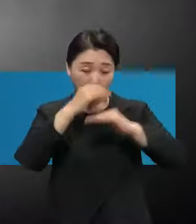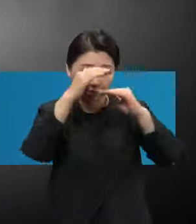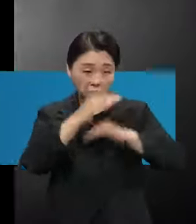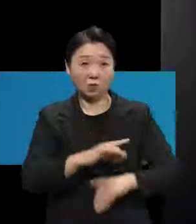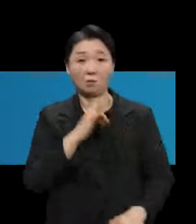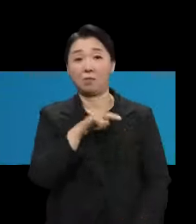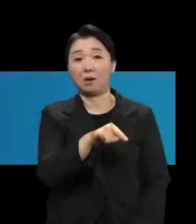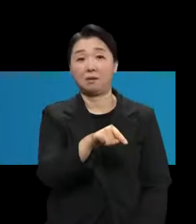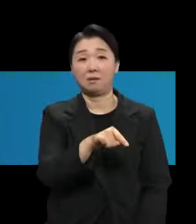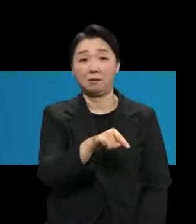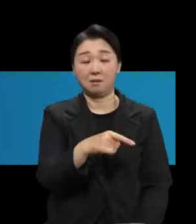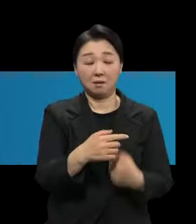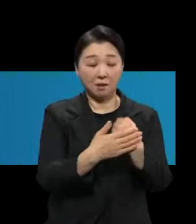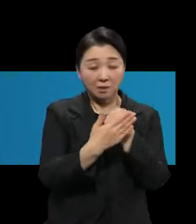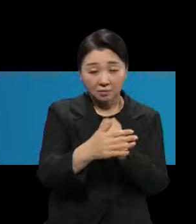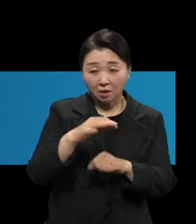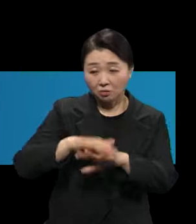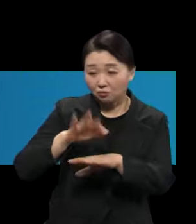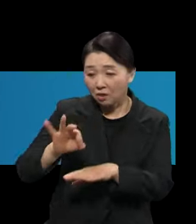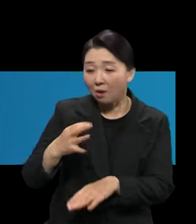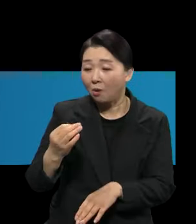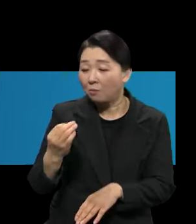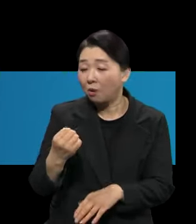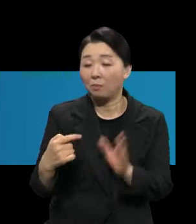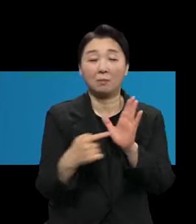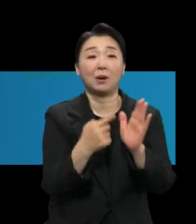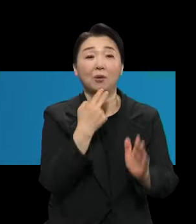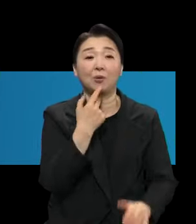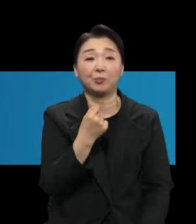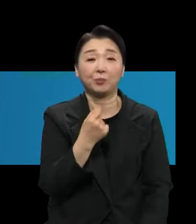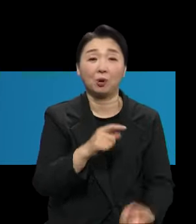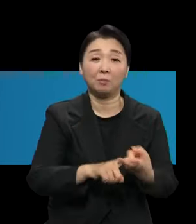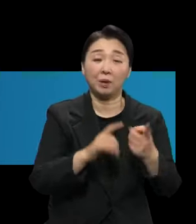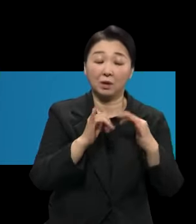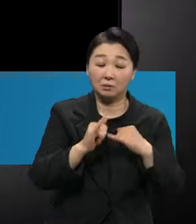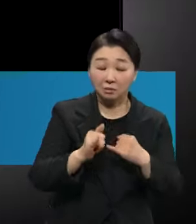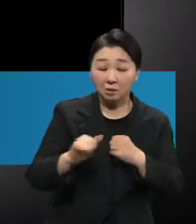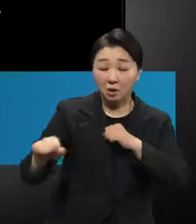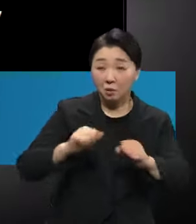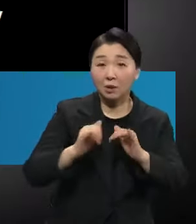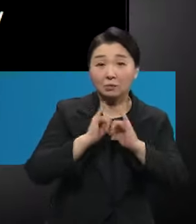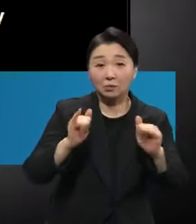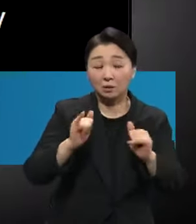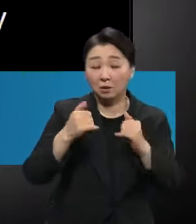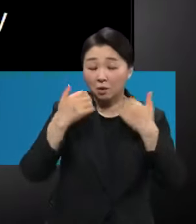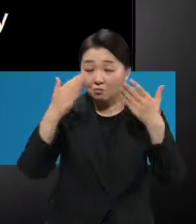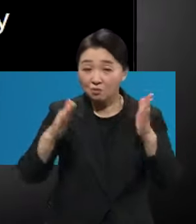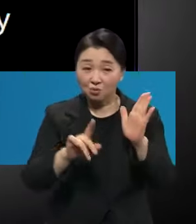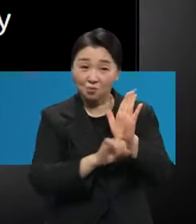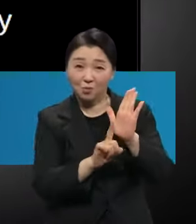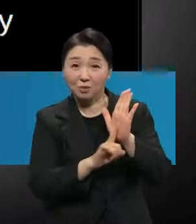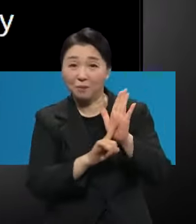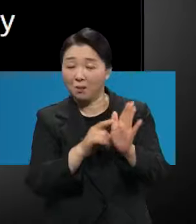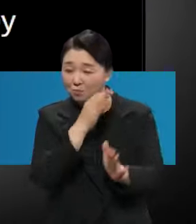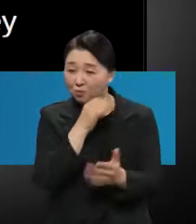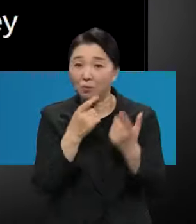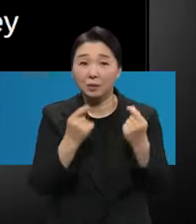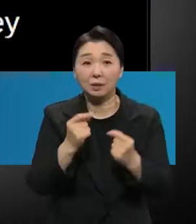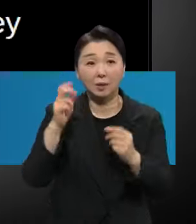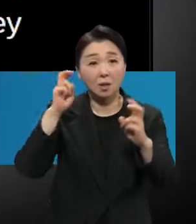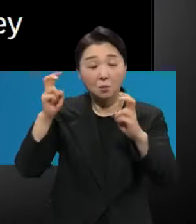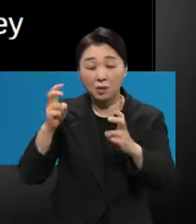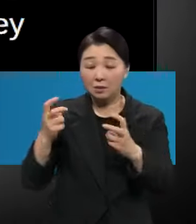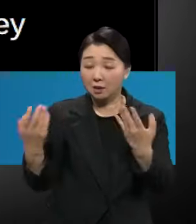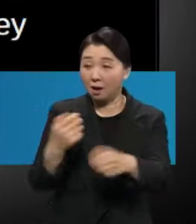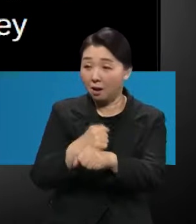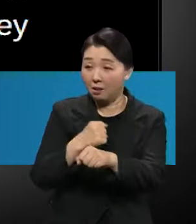유의사항만 있을 뿐 혜택에 대해선 안내가 없습니다. 팬들은 스태프를 무료로 모집하는 건 부끄러운 행동이다. 회사가 할 일을